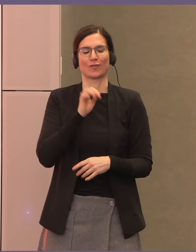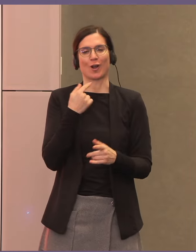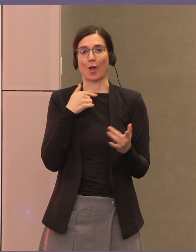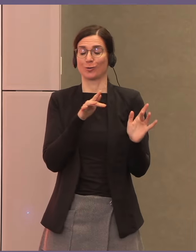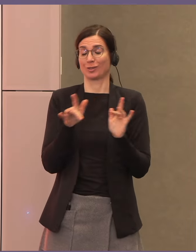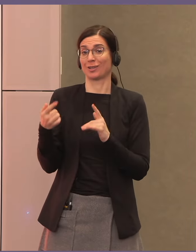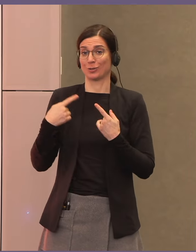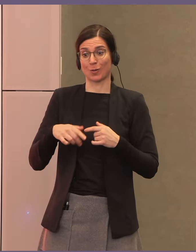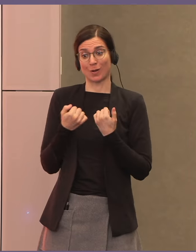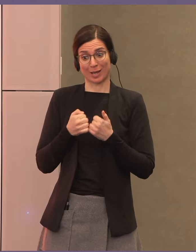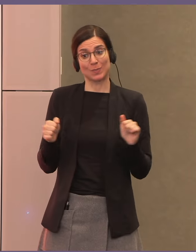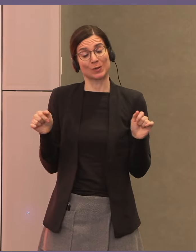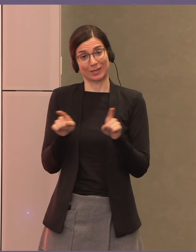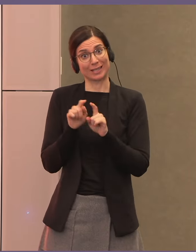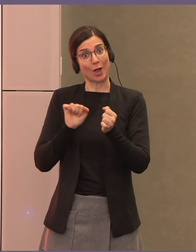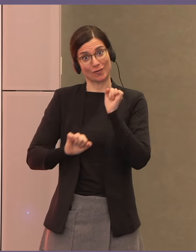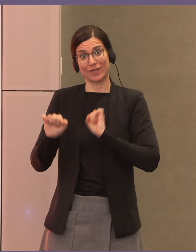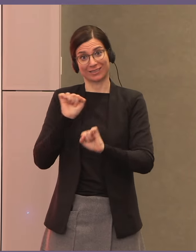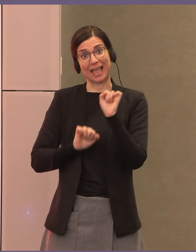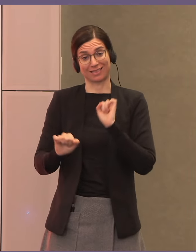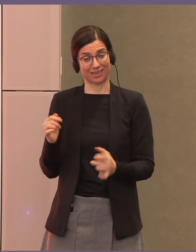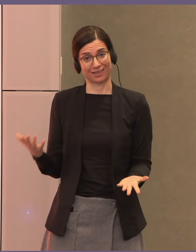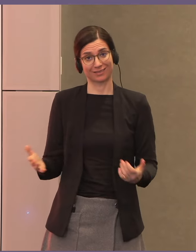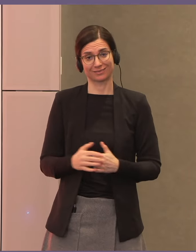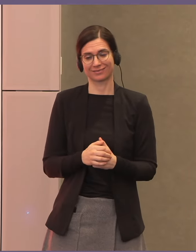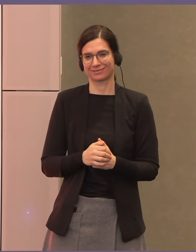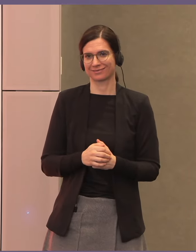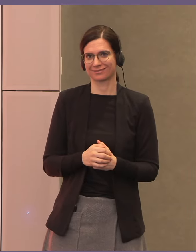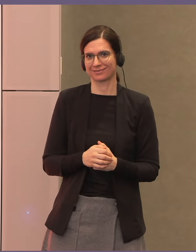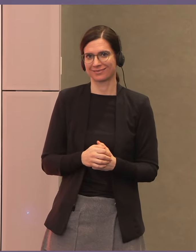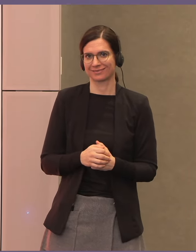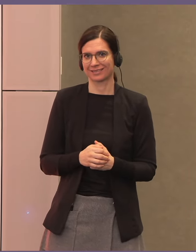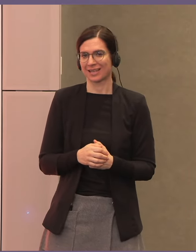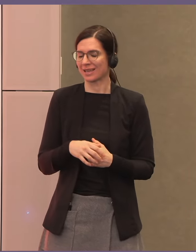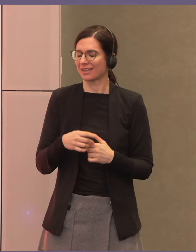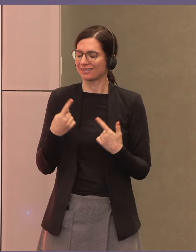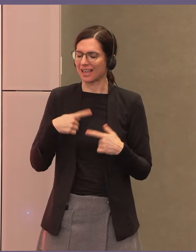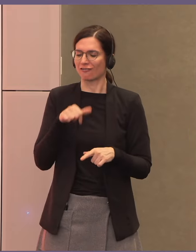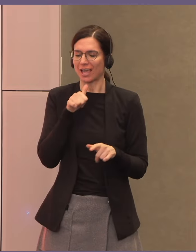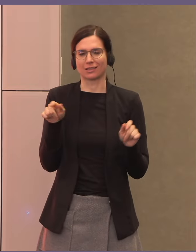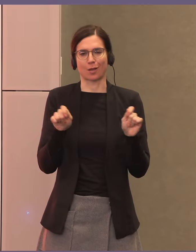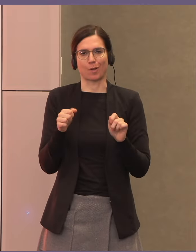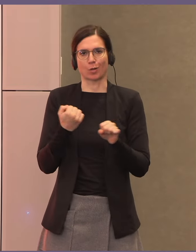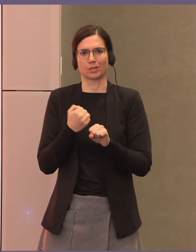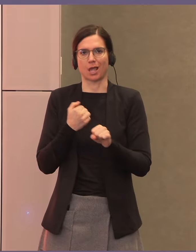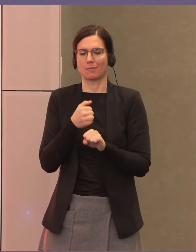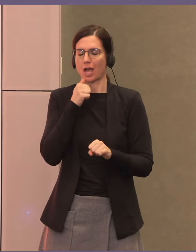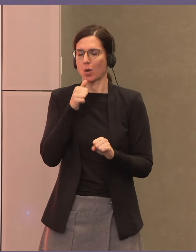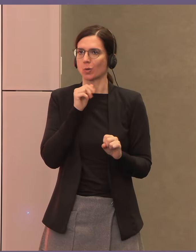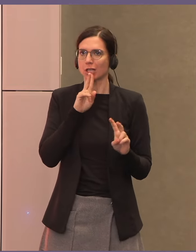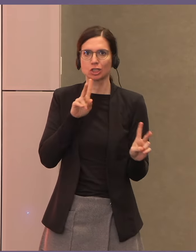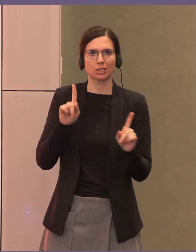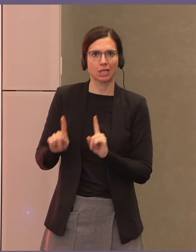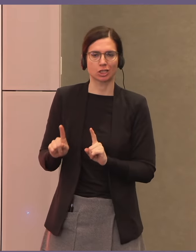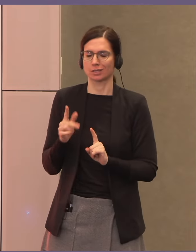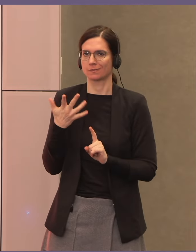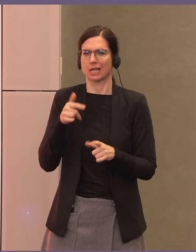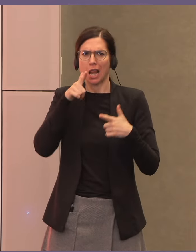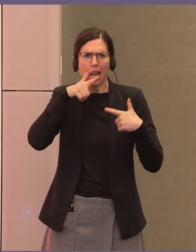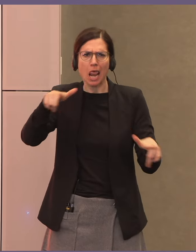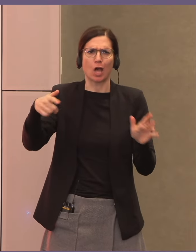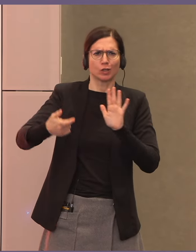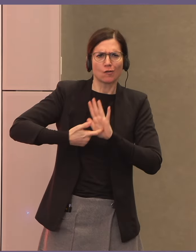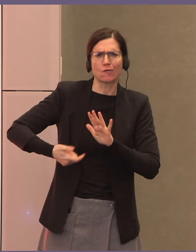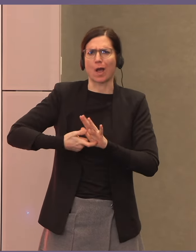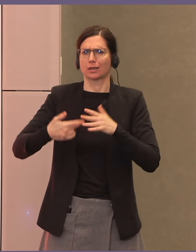Verteidigerinnen der Demokratie keine Minute Ruhe zu geben und nicht still zu stehen und weiterhin laut sein und